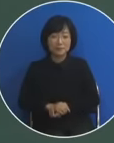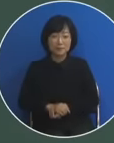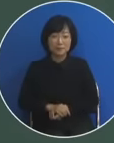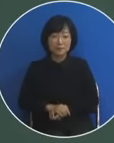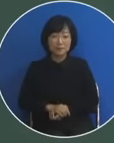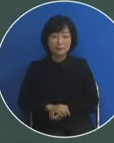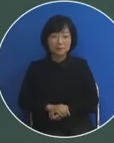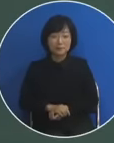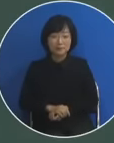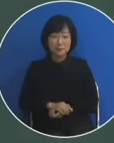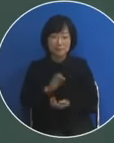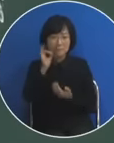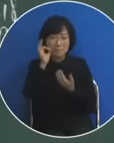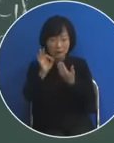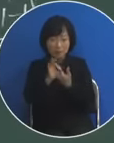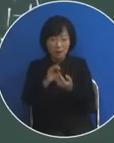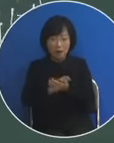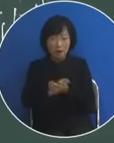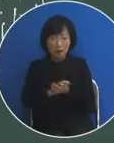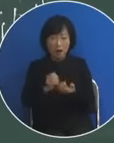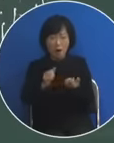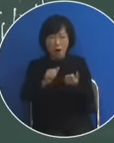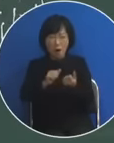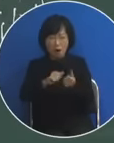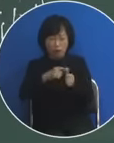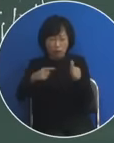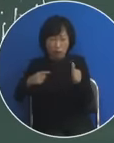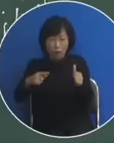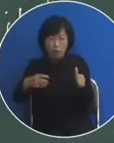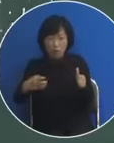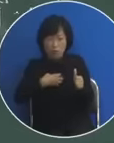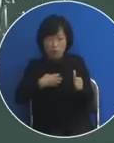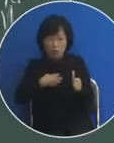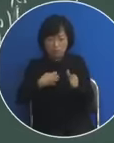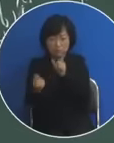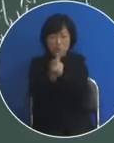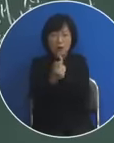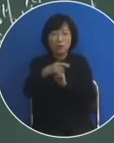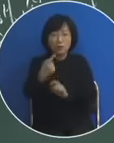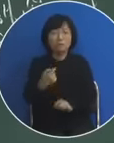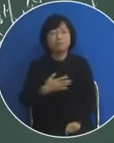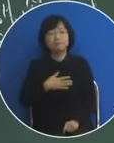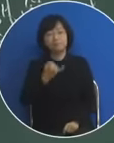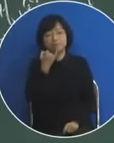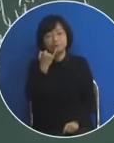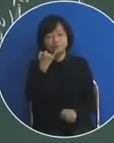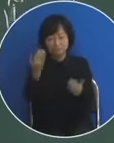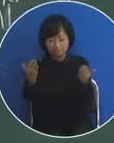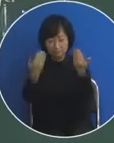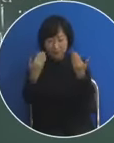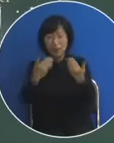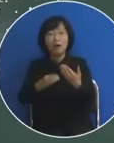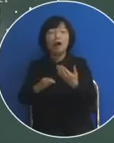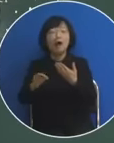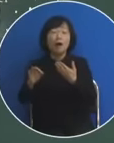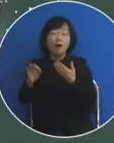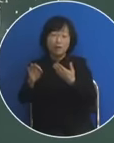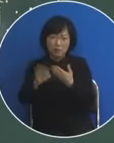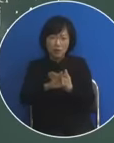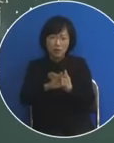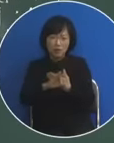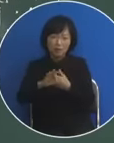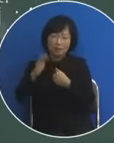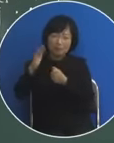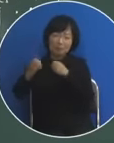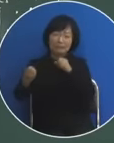하는 사람의 역사를 나요. In one sense, even if you face death, those who say, "Oh, I do not even fear death," they're the ones that are going to raise the works. 그러니까 복음